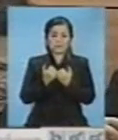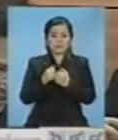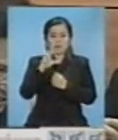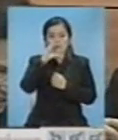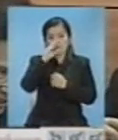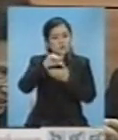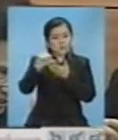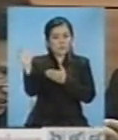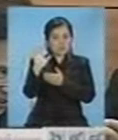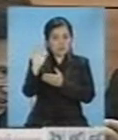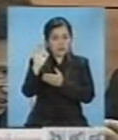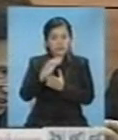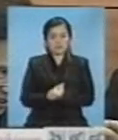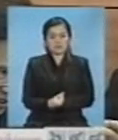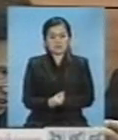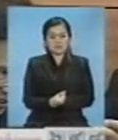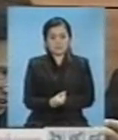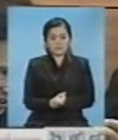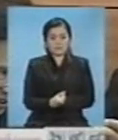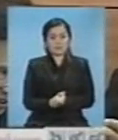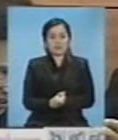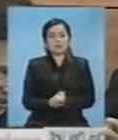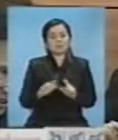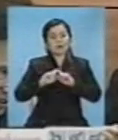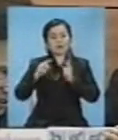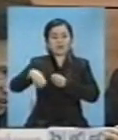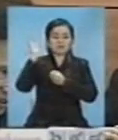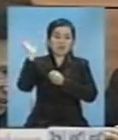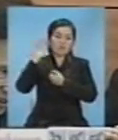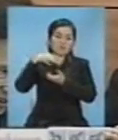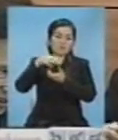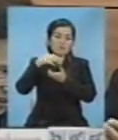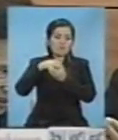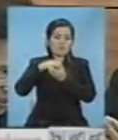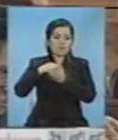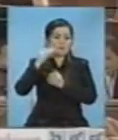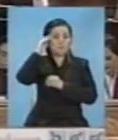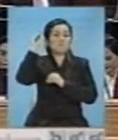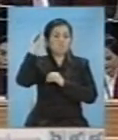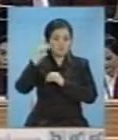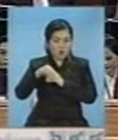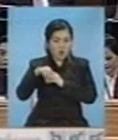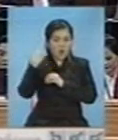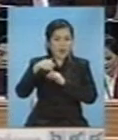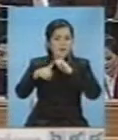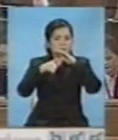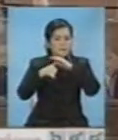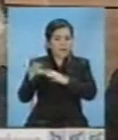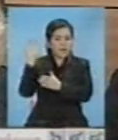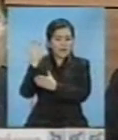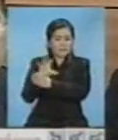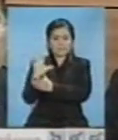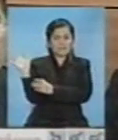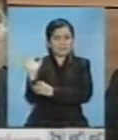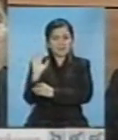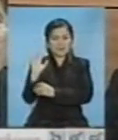ครับแต่สิ่งที่ท่านพูดนั้นโกหกท่านนะครับจบครับไม่มีใครไปบีบบังคับสิ่ง